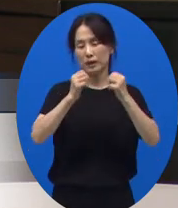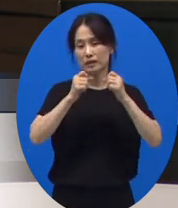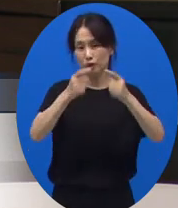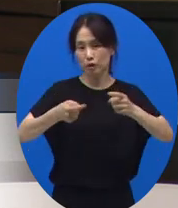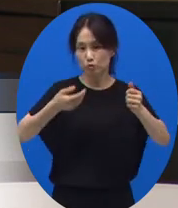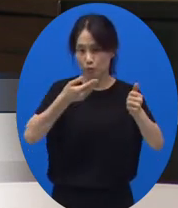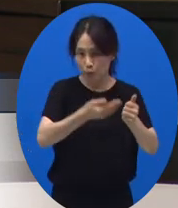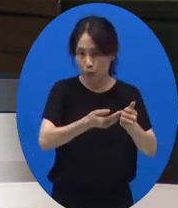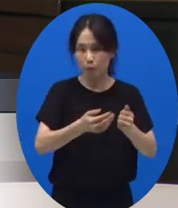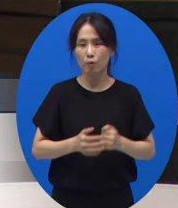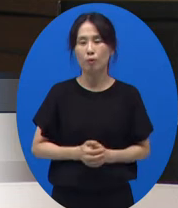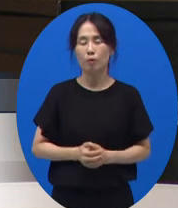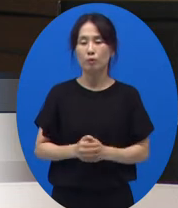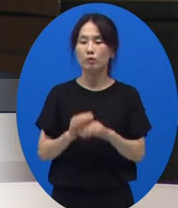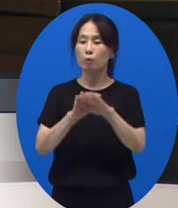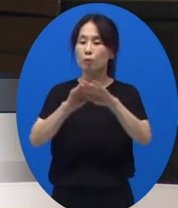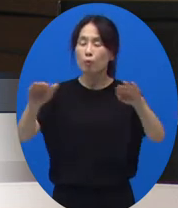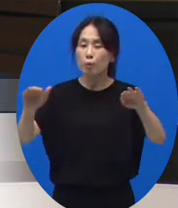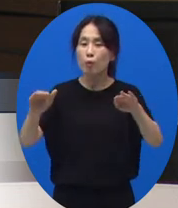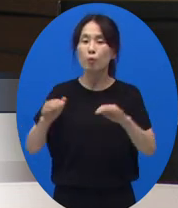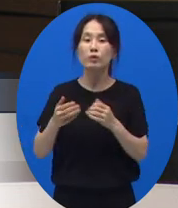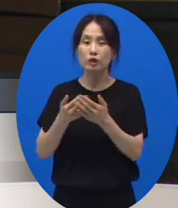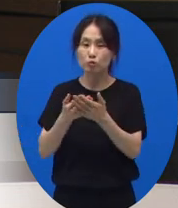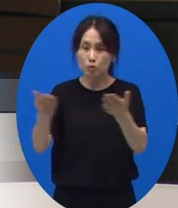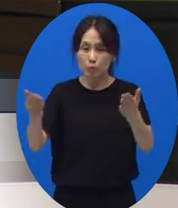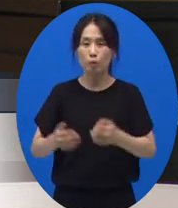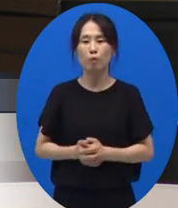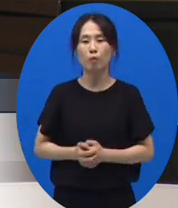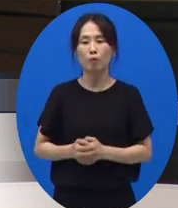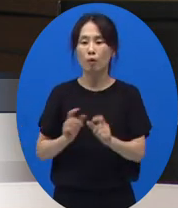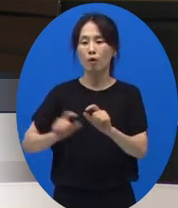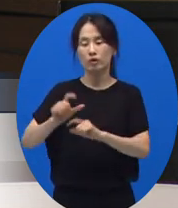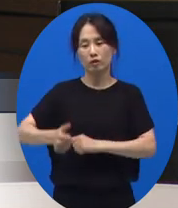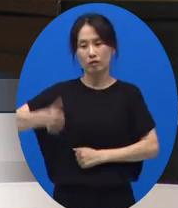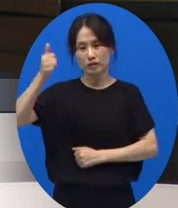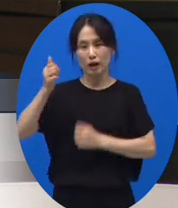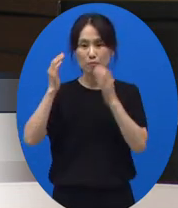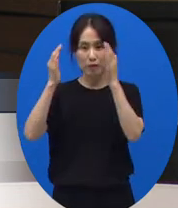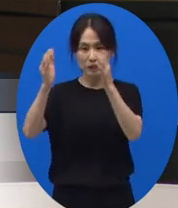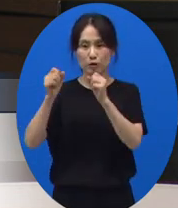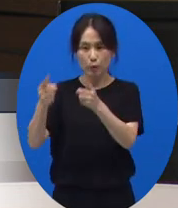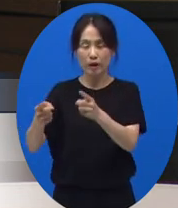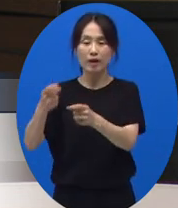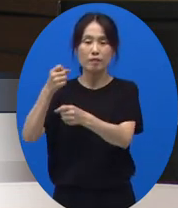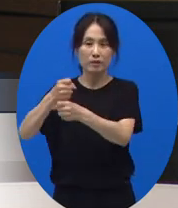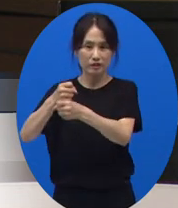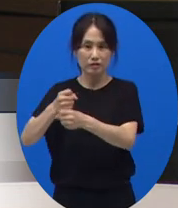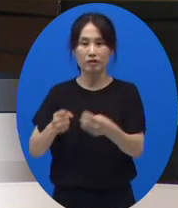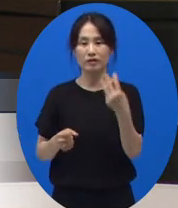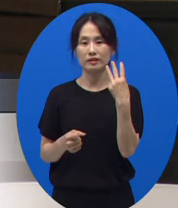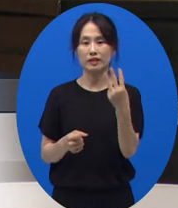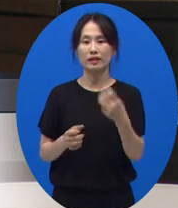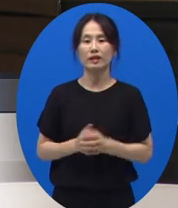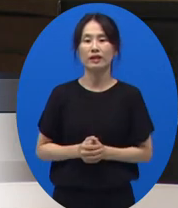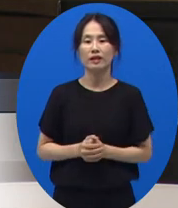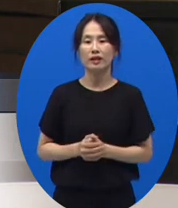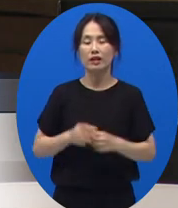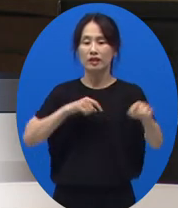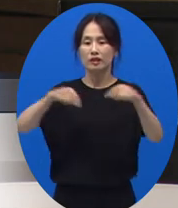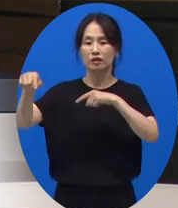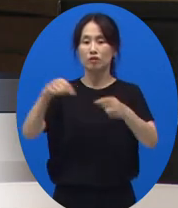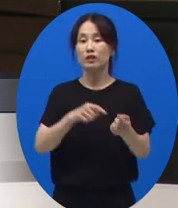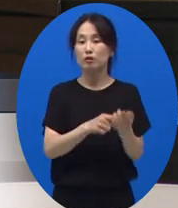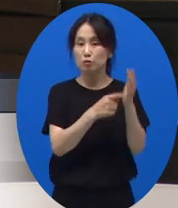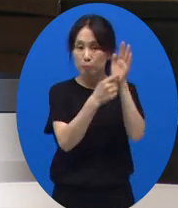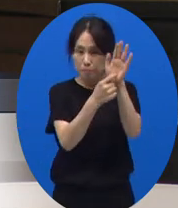많은 기회를 창출하는 것, 기회를 더 고르게 분배하는 것, 더 나은 방향의 기회를 만드는 것으로 민선 8기 경기도의